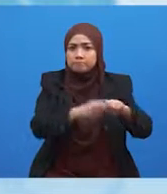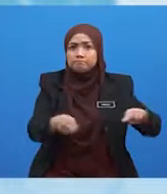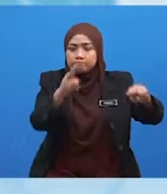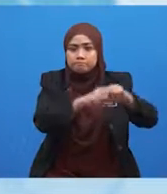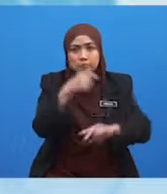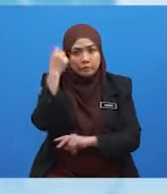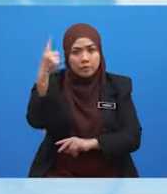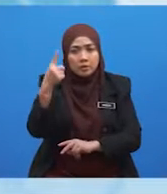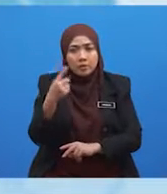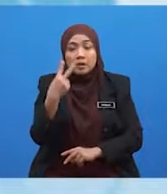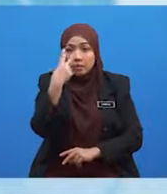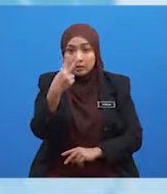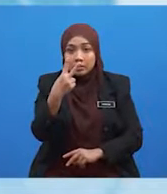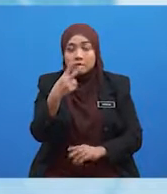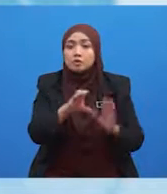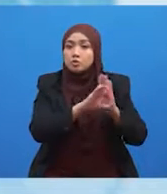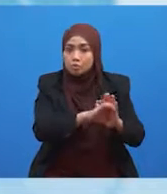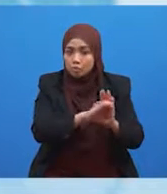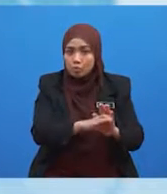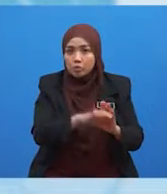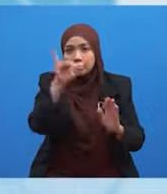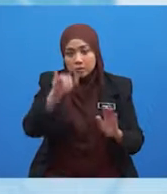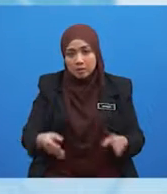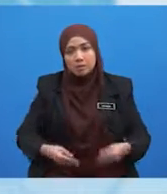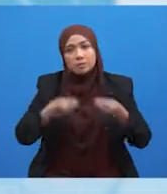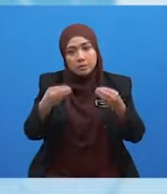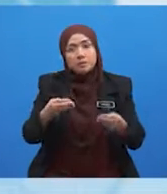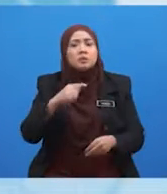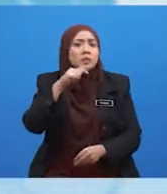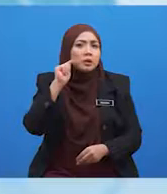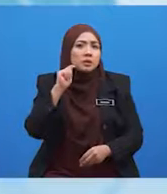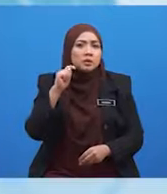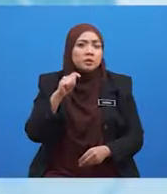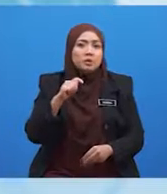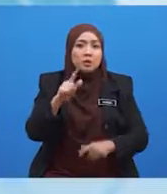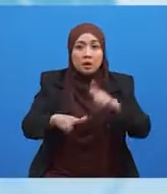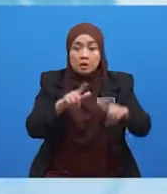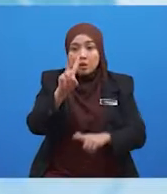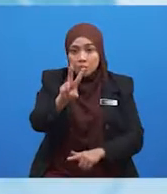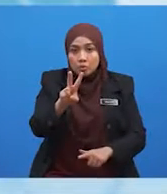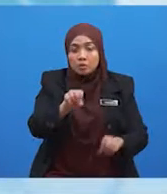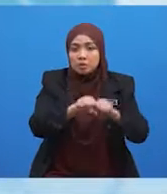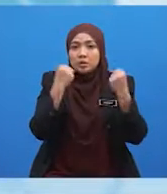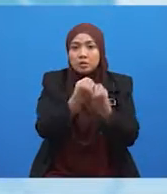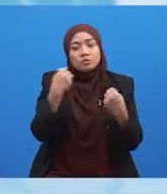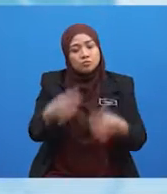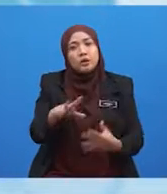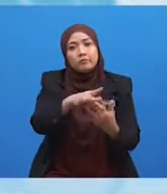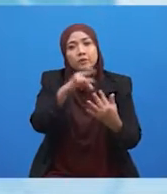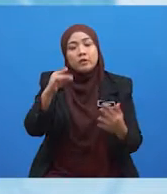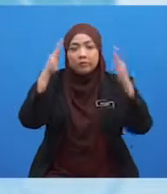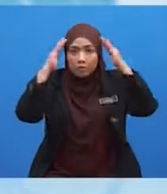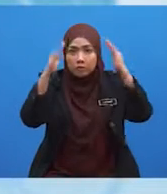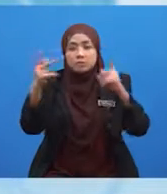Mari kita lihat contoh yang berikut tadi dalam peringkat yang kedua syari'at selama memilih untuk memfokuskan